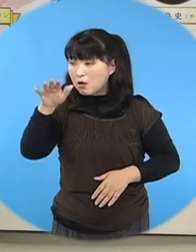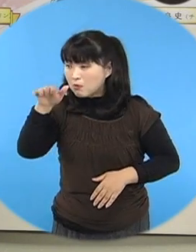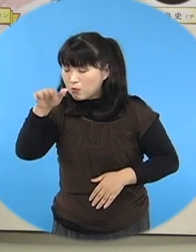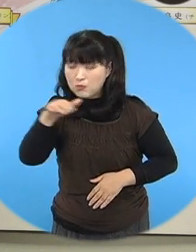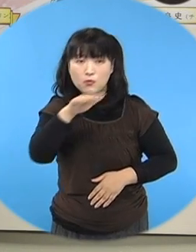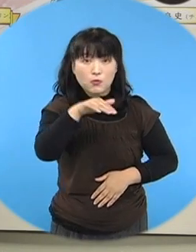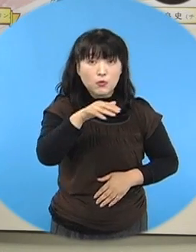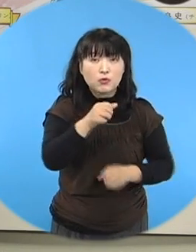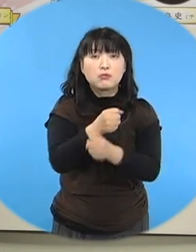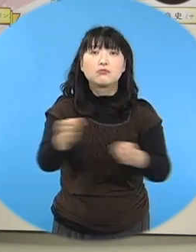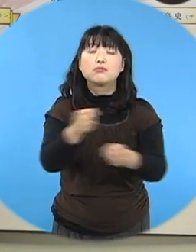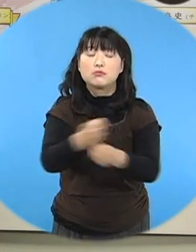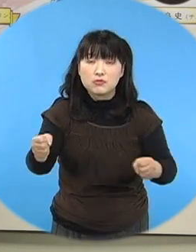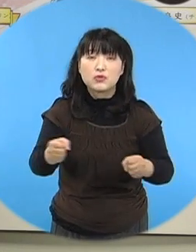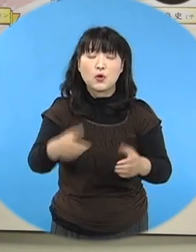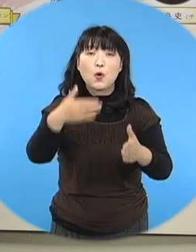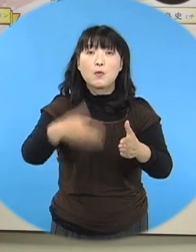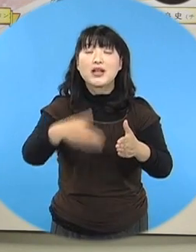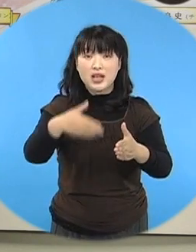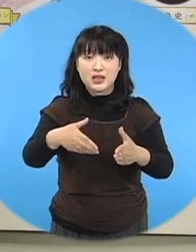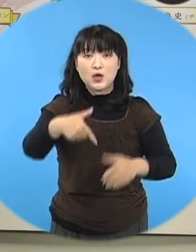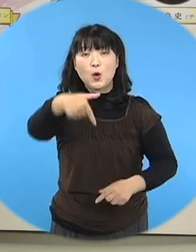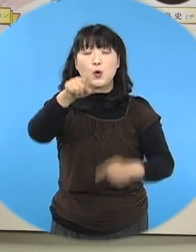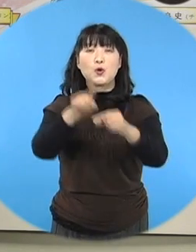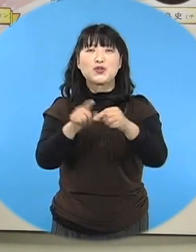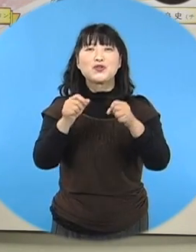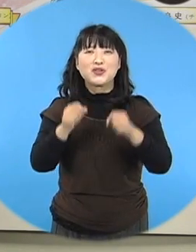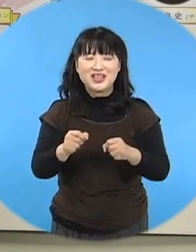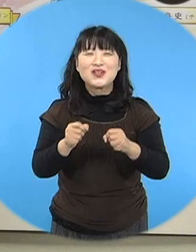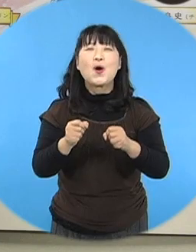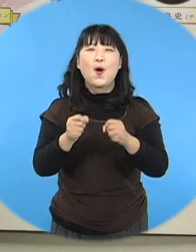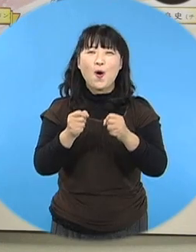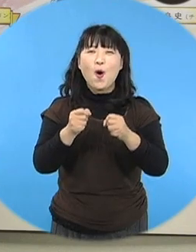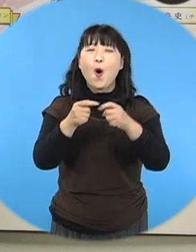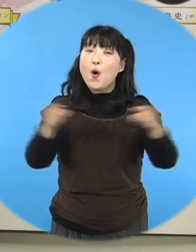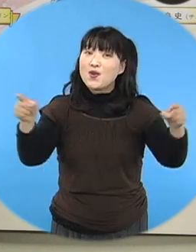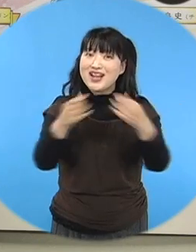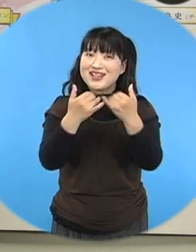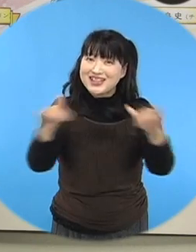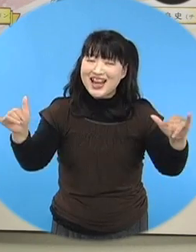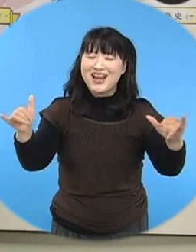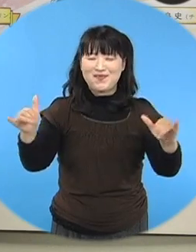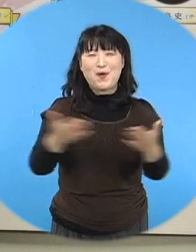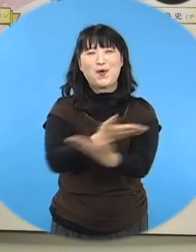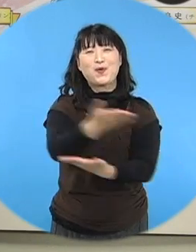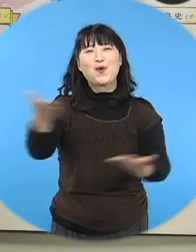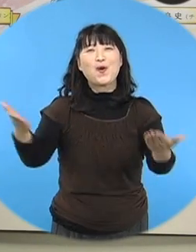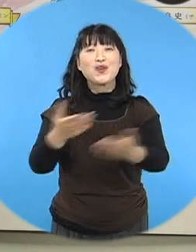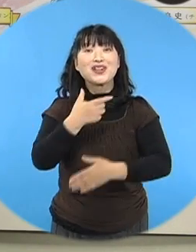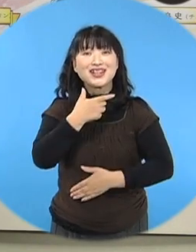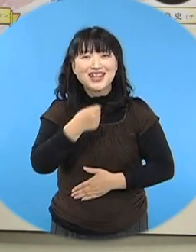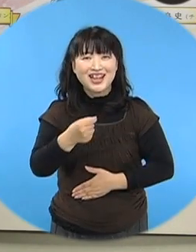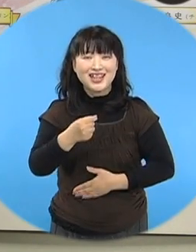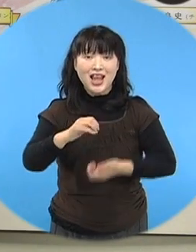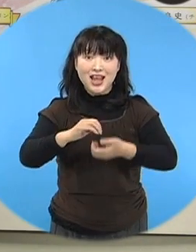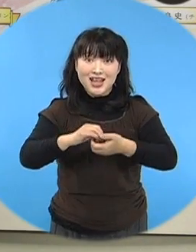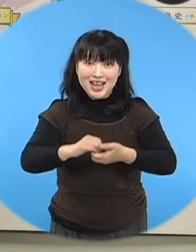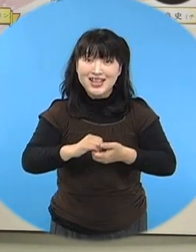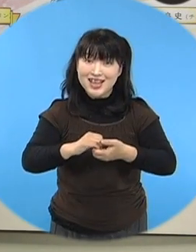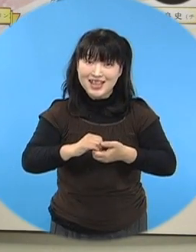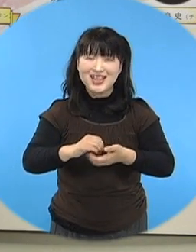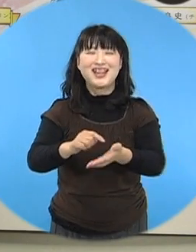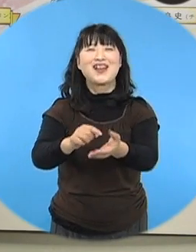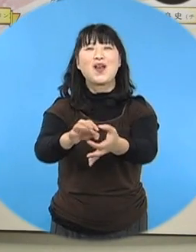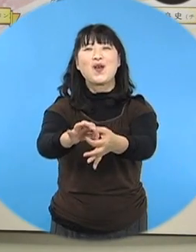ていない府中の音楽家の方たちも交流をさせていただきたいので、ぜひぜひご連絡いただければと